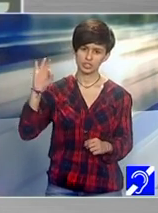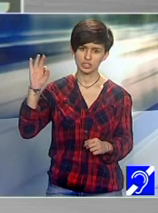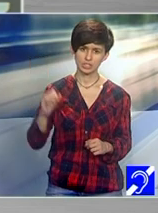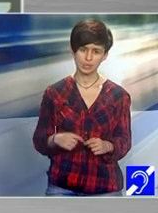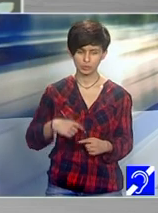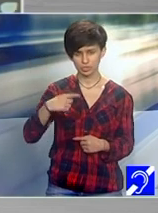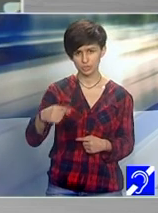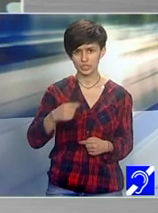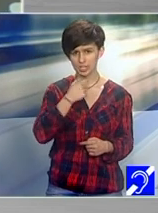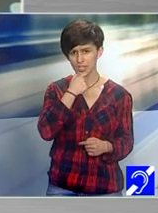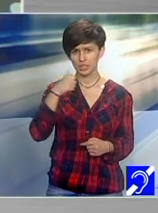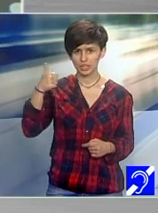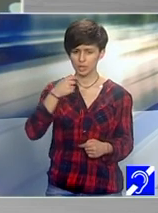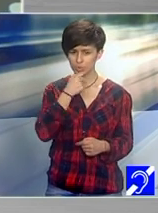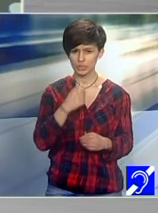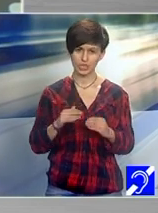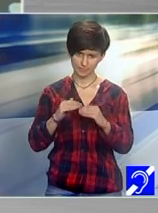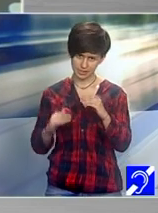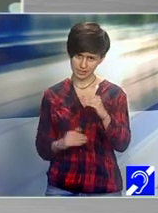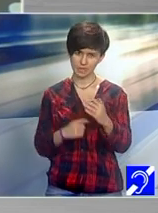scade iar salariul sau ajunge inflația